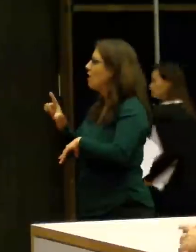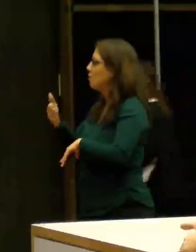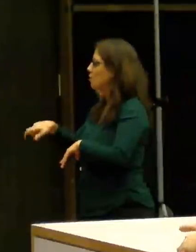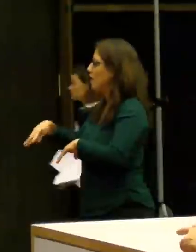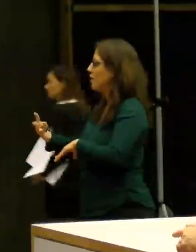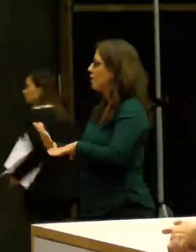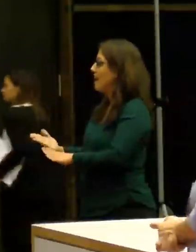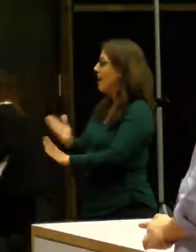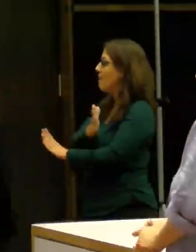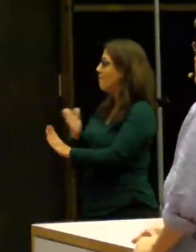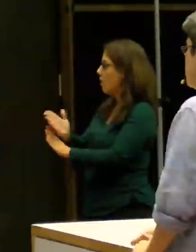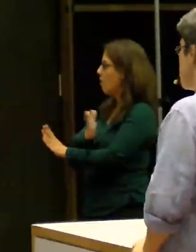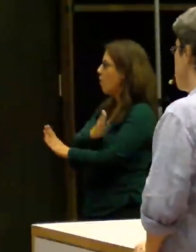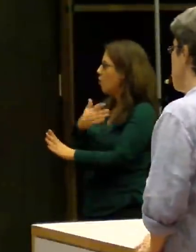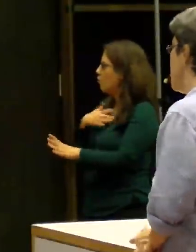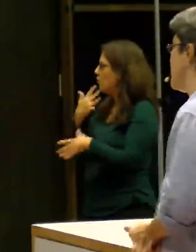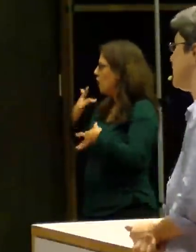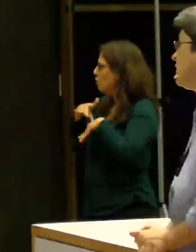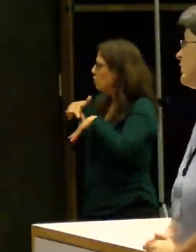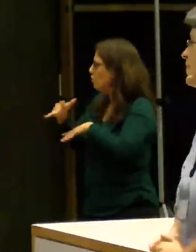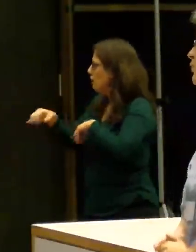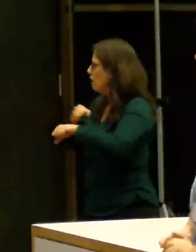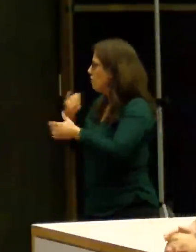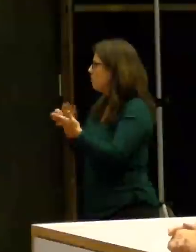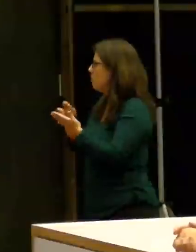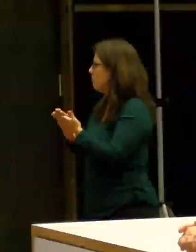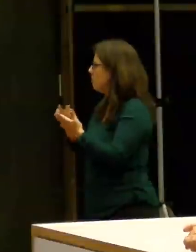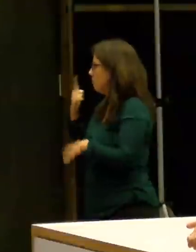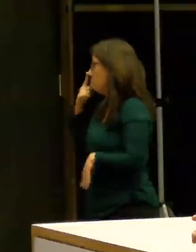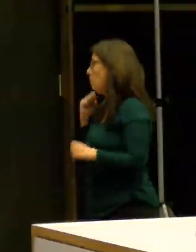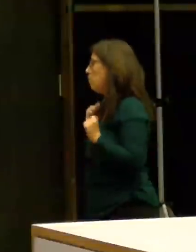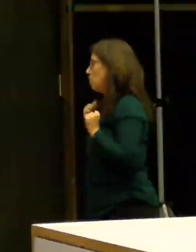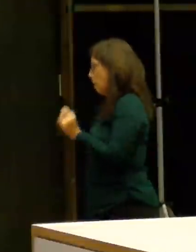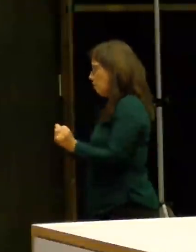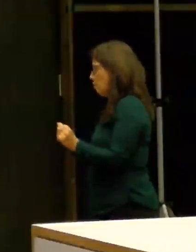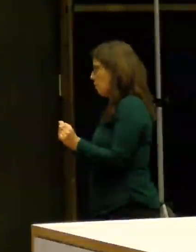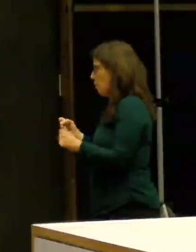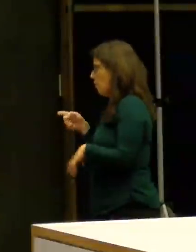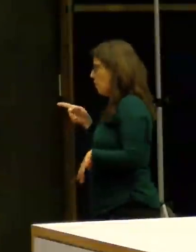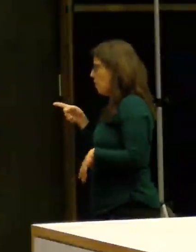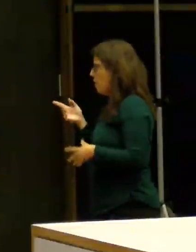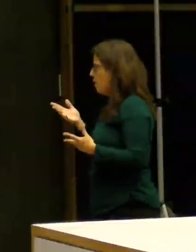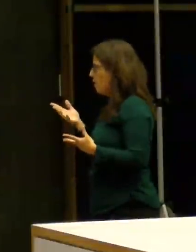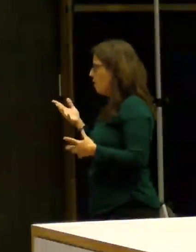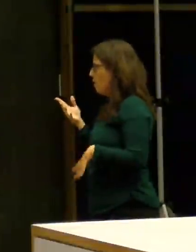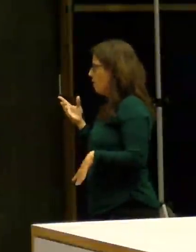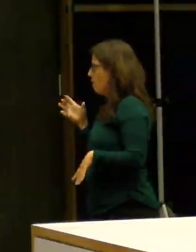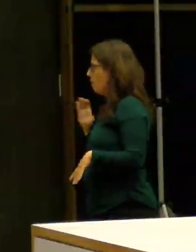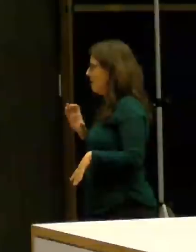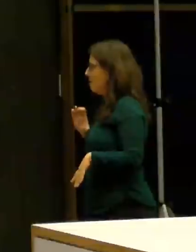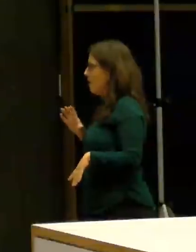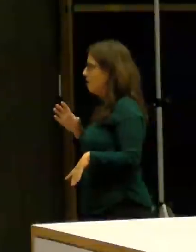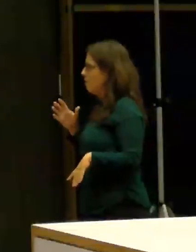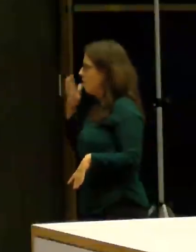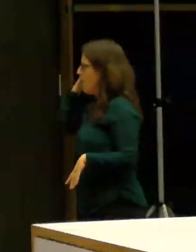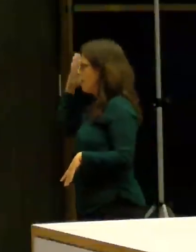L214 pour quelques-uns d'entre nous. On trouve très courageux d'aller essayer de se mettre entre le couteau et